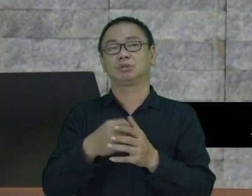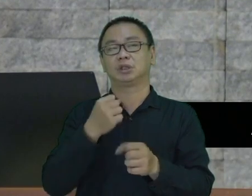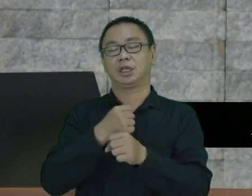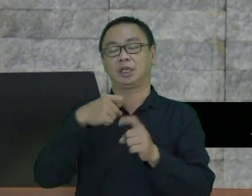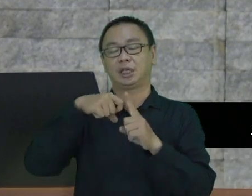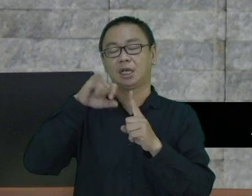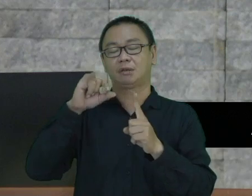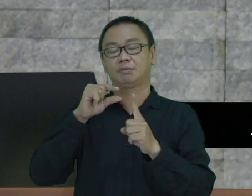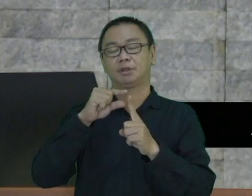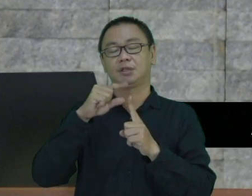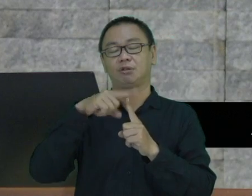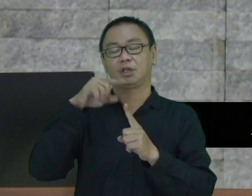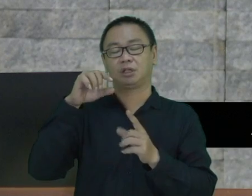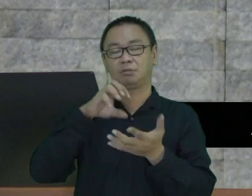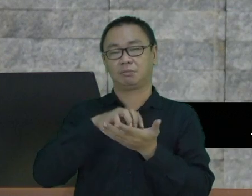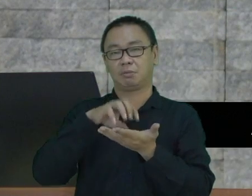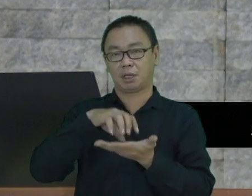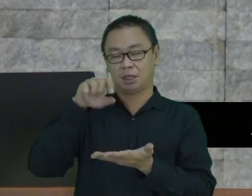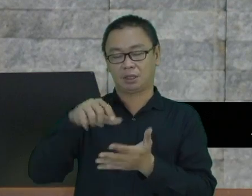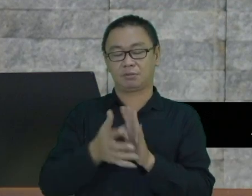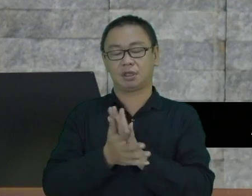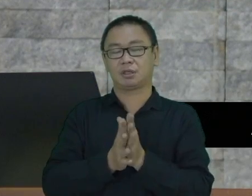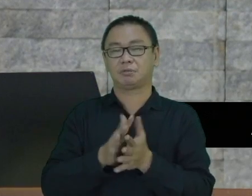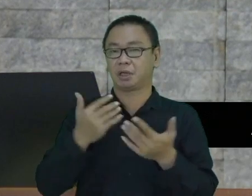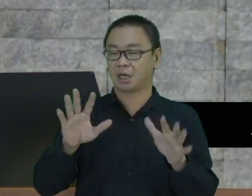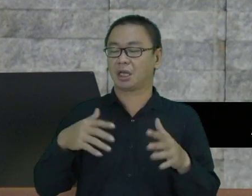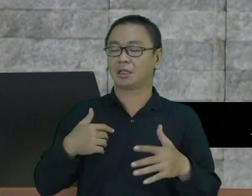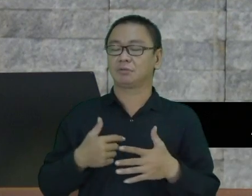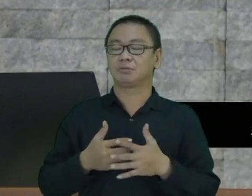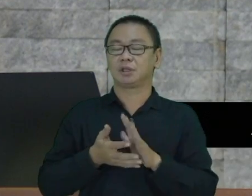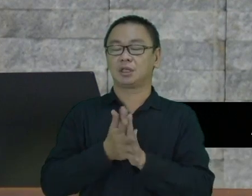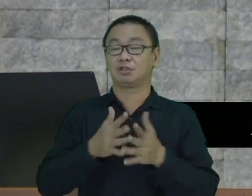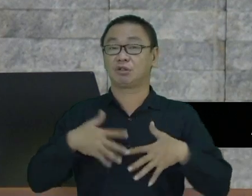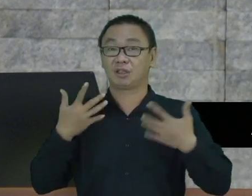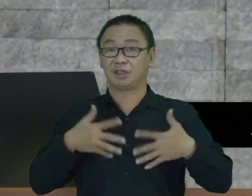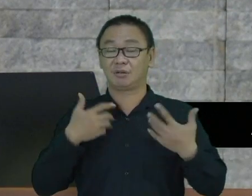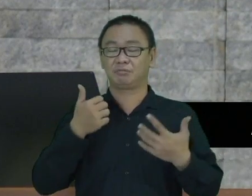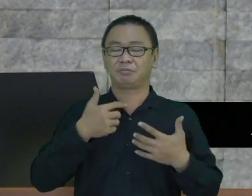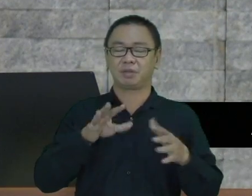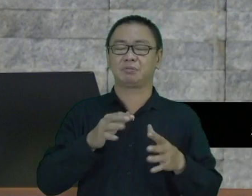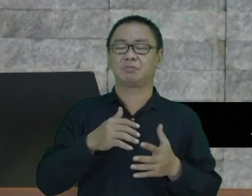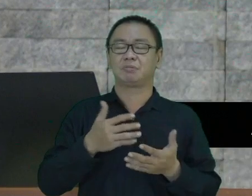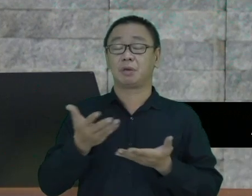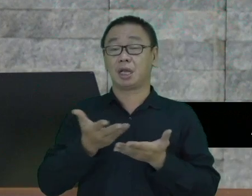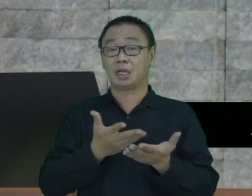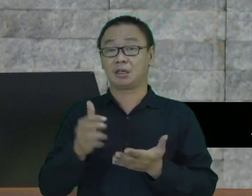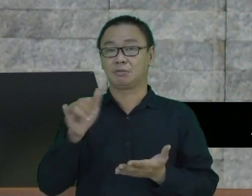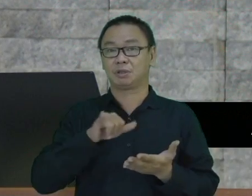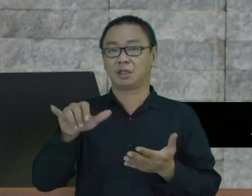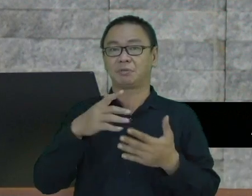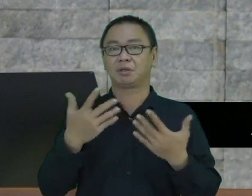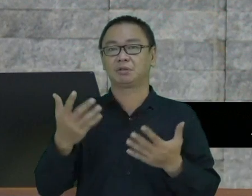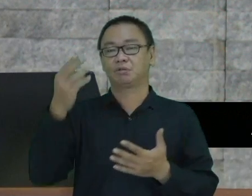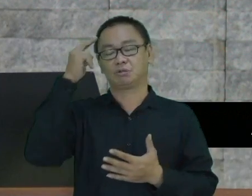ini, biarlah ini menjadi satu sukacita di mana kami boleh melayani bersama. Dan biarlah Tuhan juga hadir